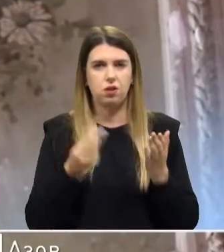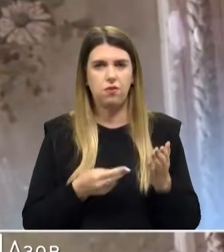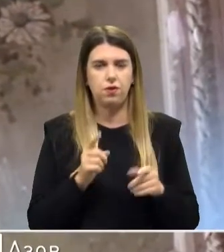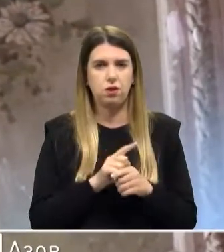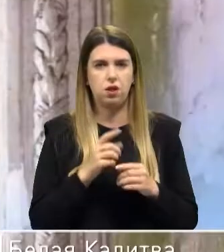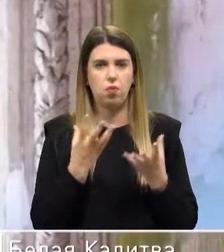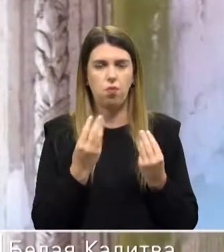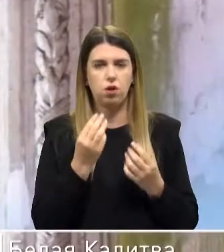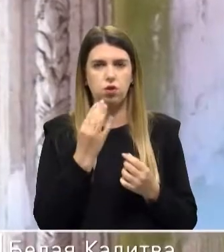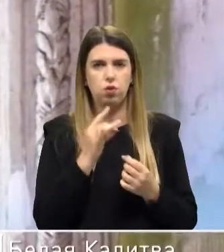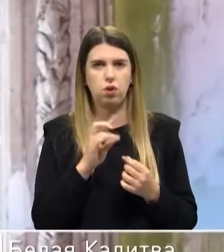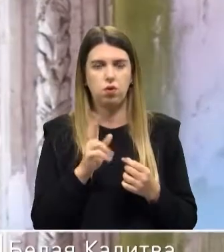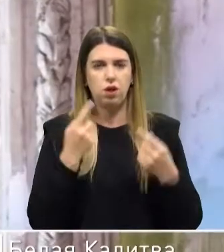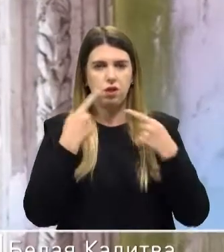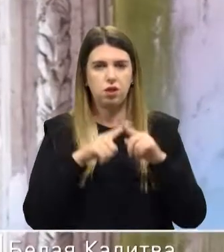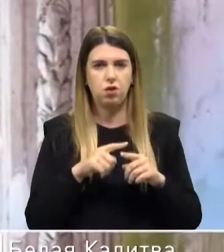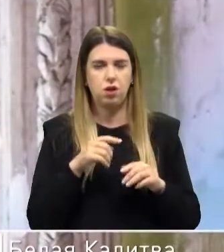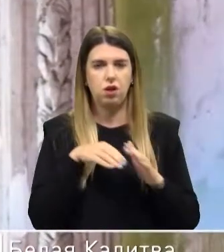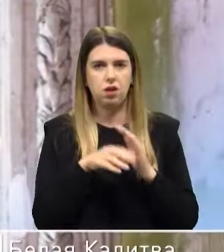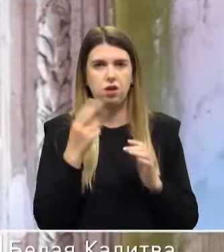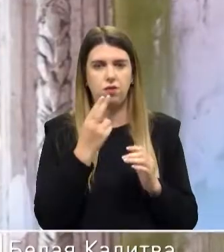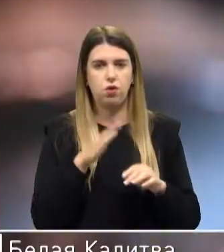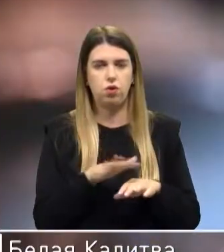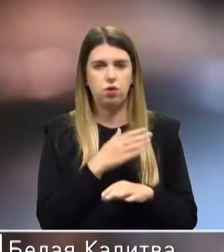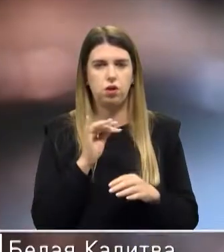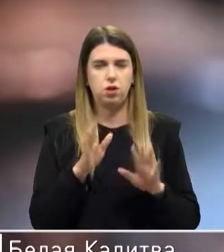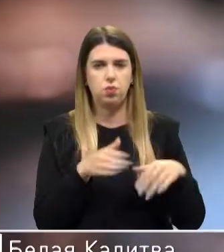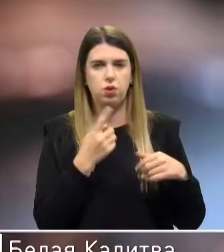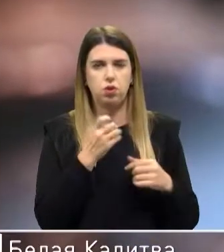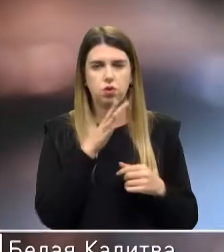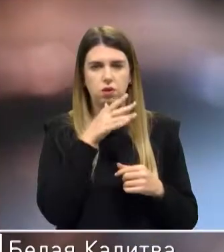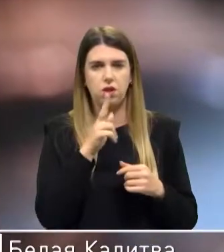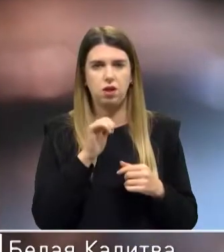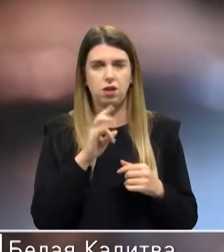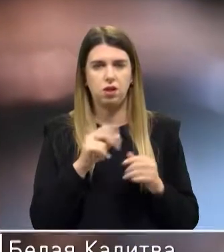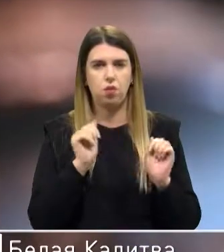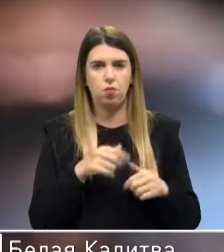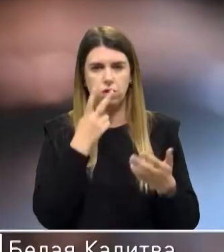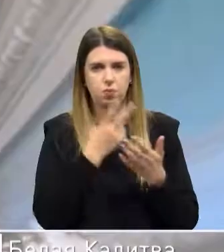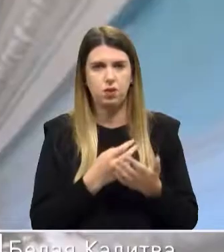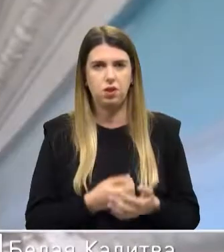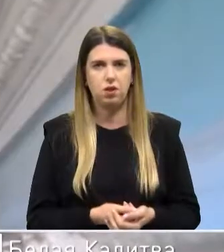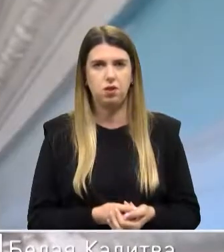мокрой штукатурке. Эта технология хранит цвет дольше, поэтому и спустя столетия картинами можно любоваться.